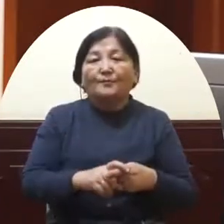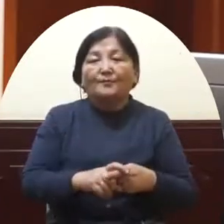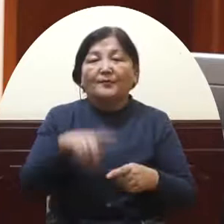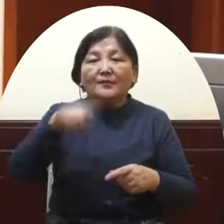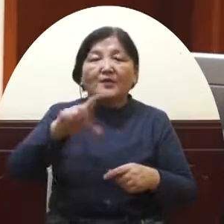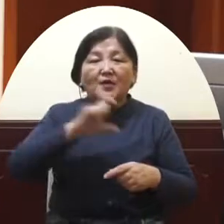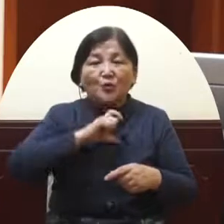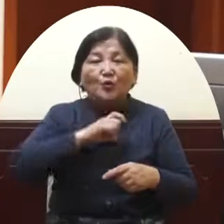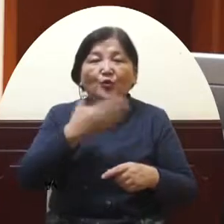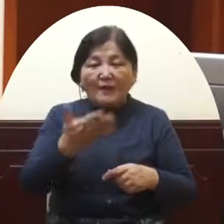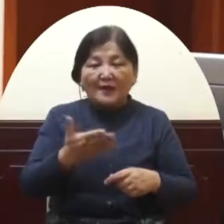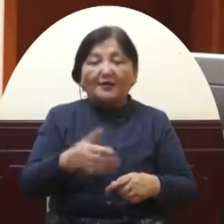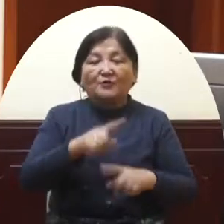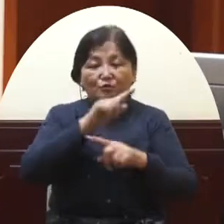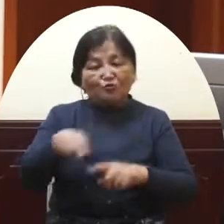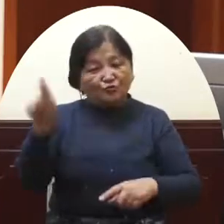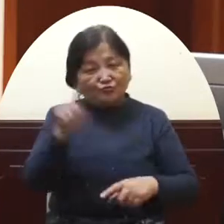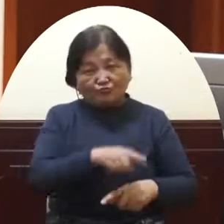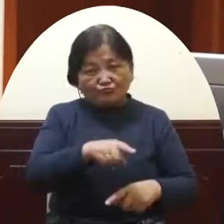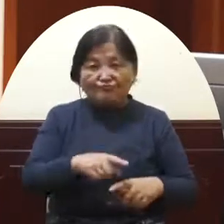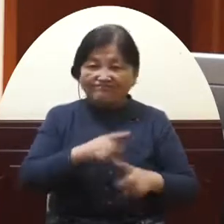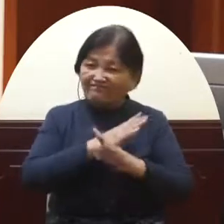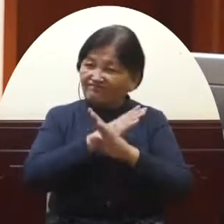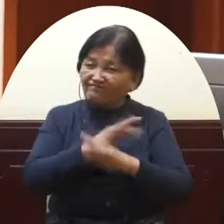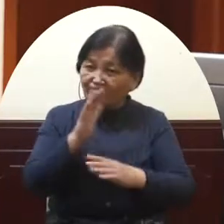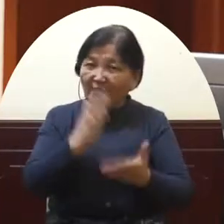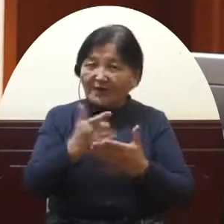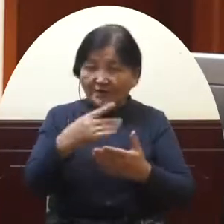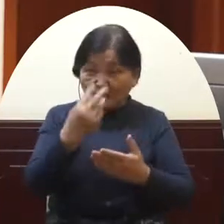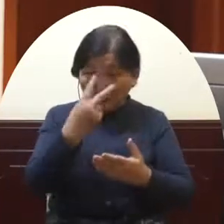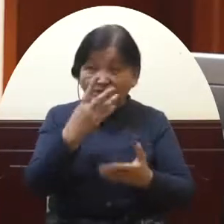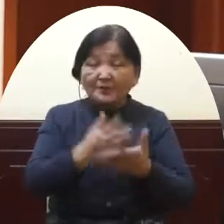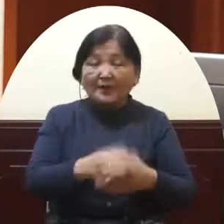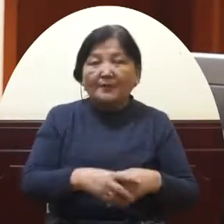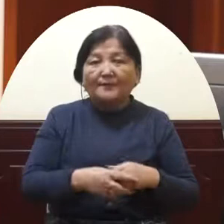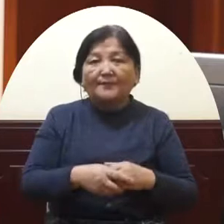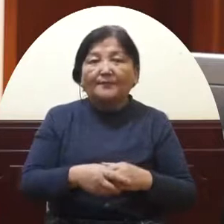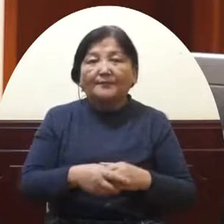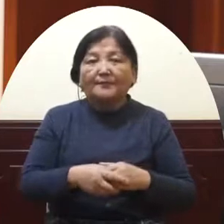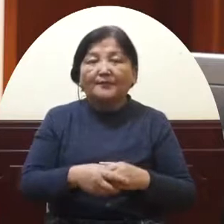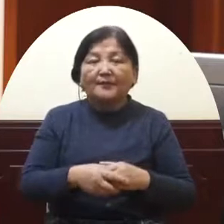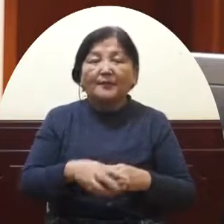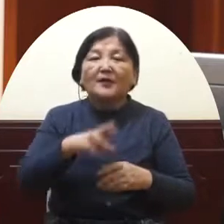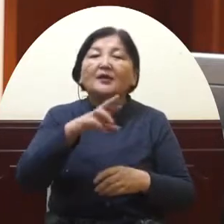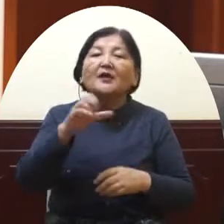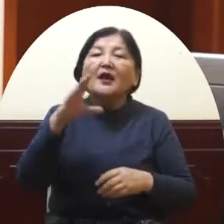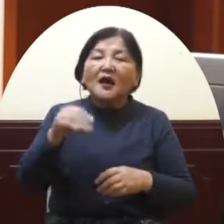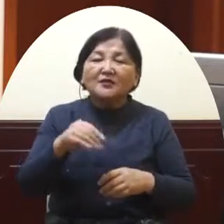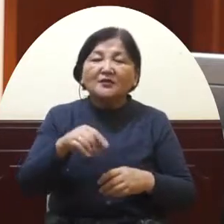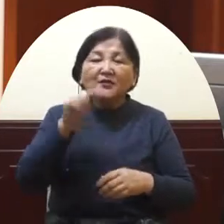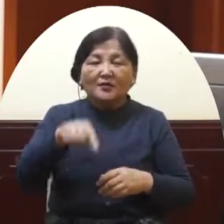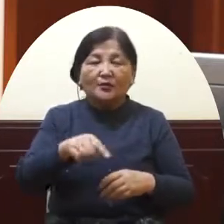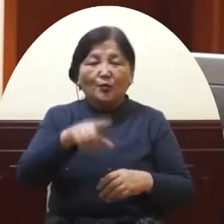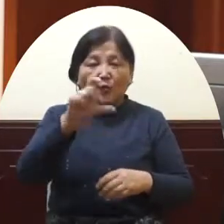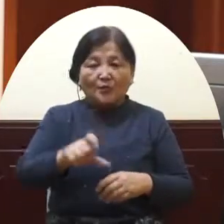энэ эрхүүд маань зөрчигдөд байгаа юм биш үү гэдэг ийм санаа гарч ирж байгаа. За энд миний гол нь яг яаж зөрчигдөд байгаа